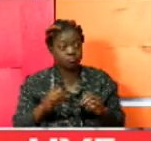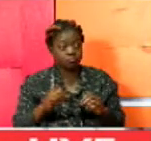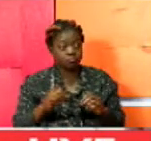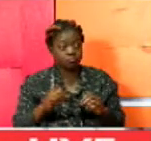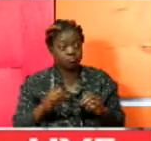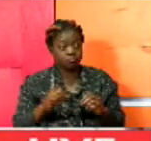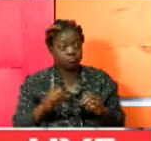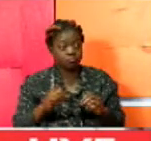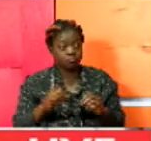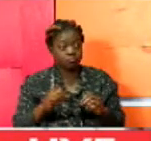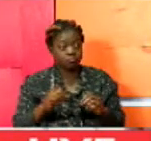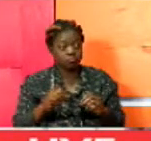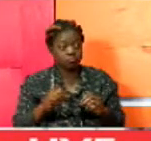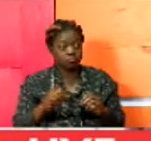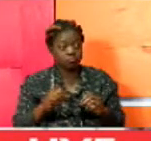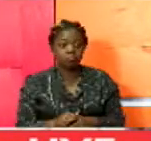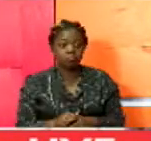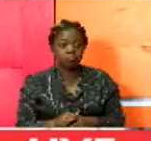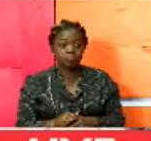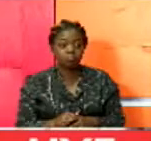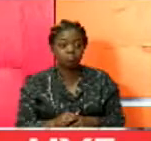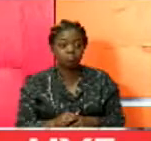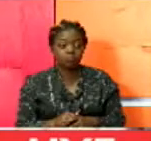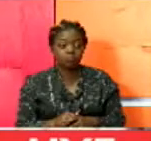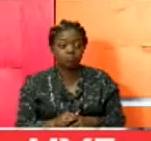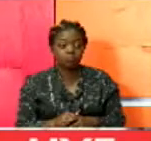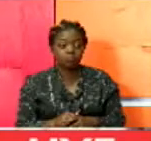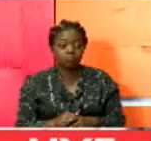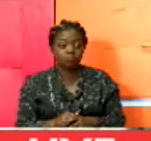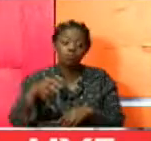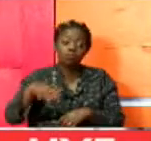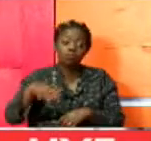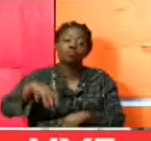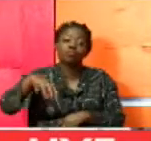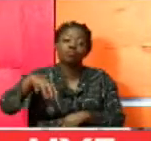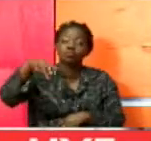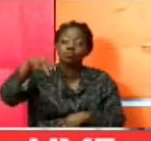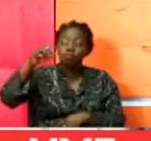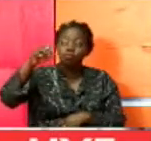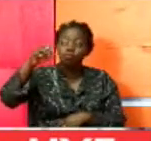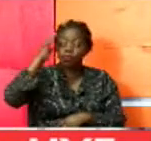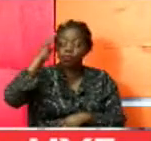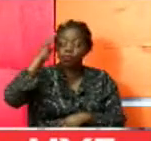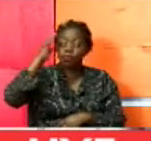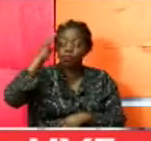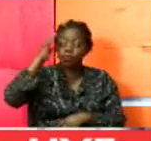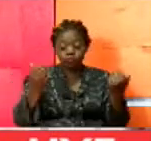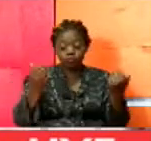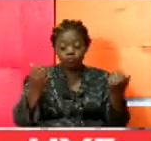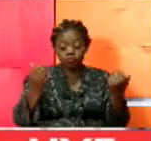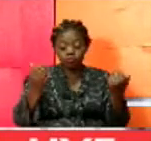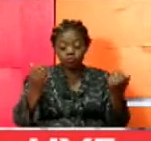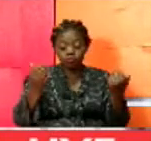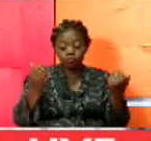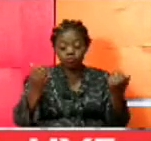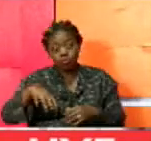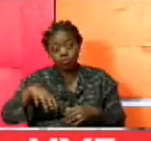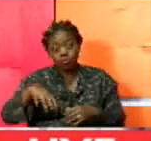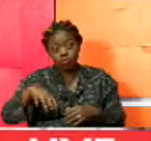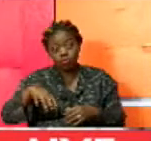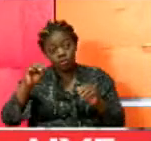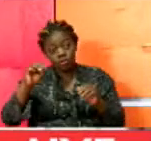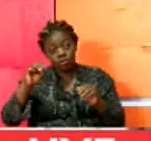muta. Kali tuwage ndo kukula. Kabu maiba mulekoe wakula. Nitusobola